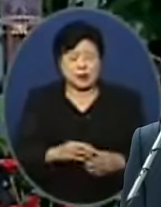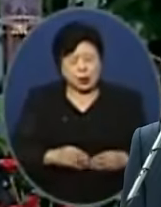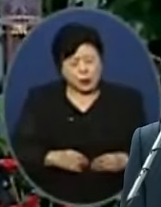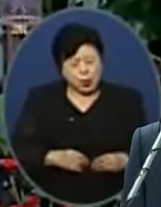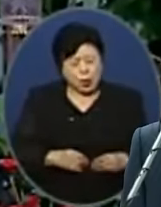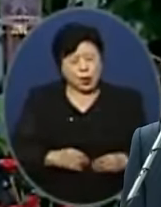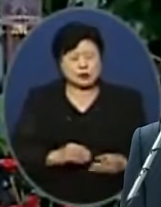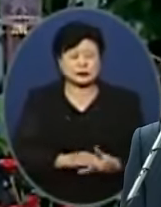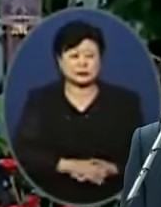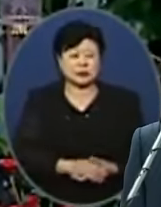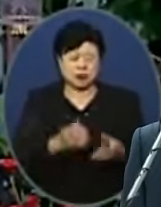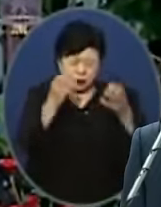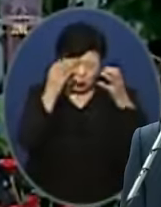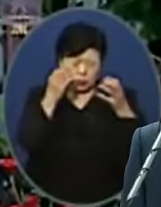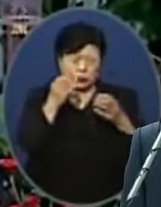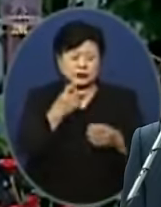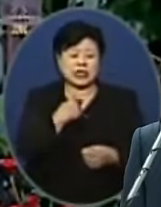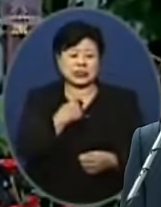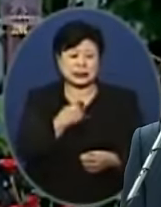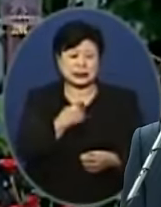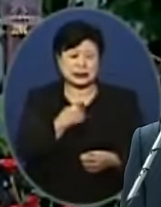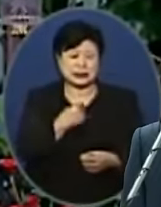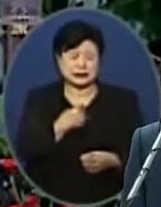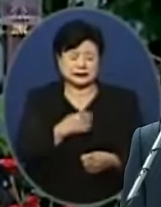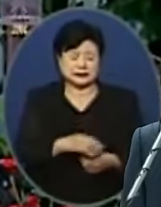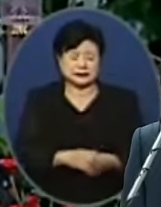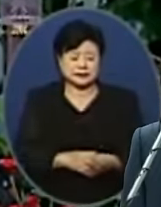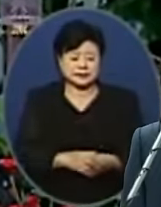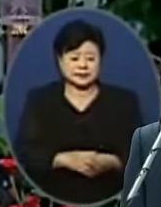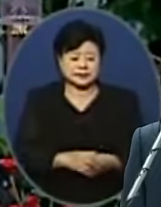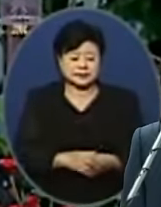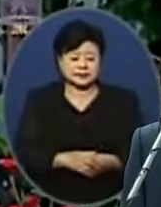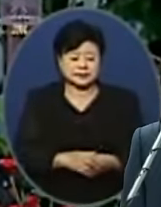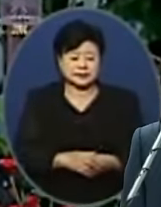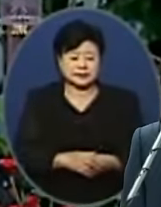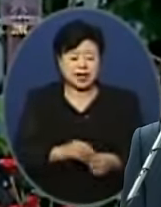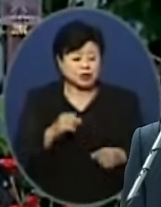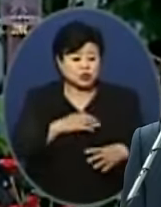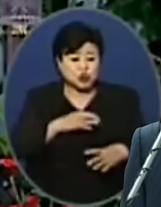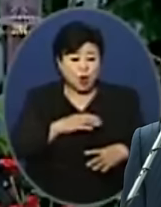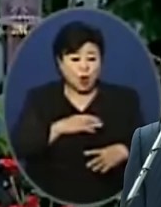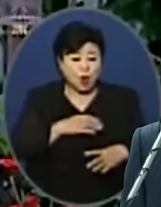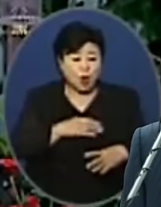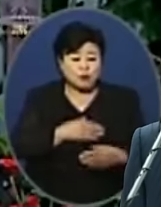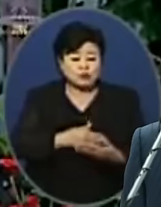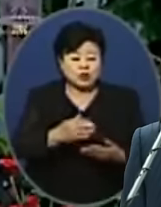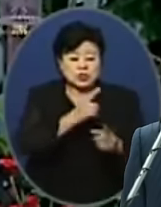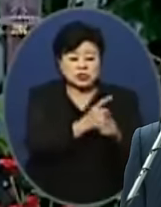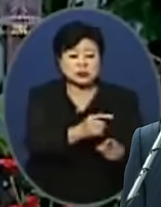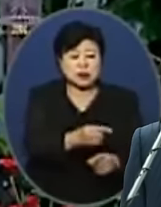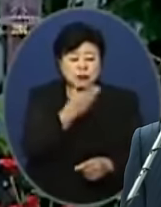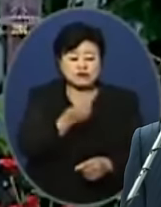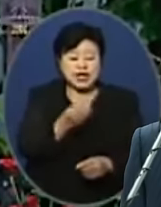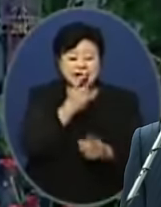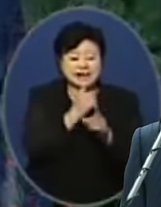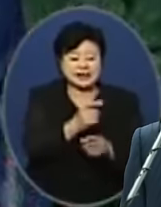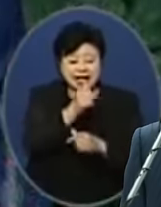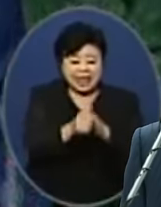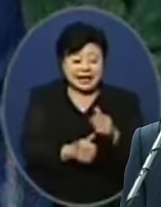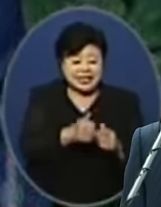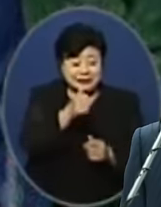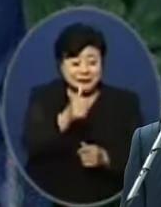배고프고 고통스러웠는데 그들이 그 두려움을 이기고 불행을 이기는